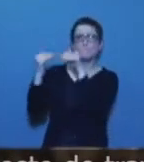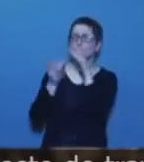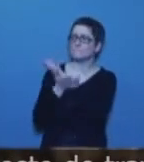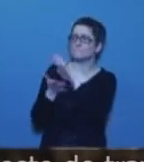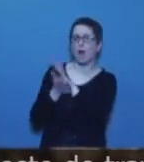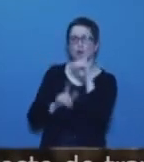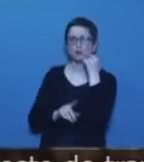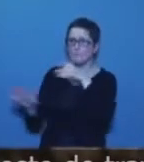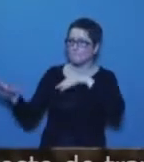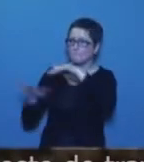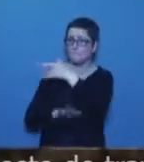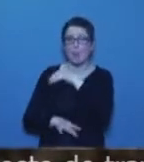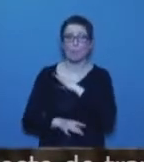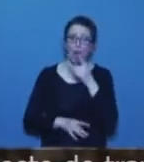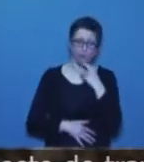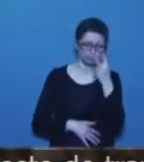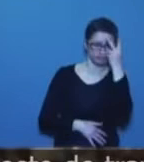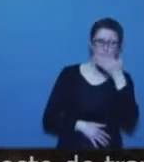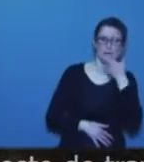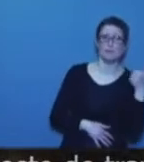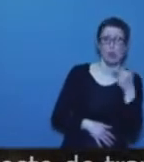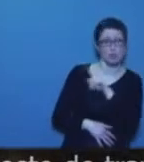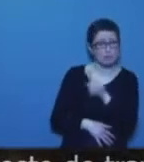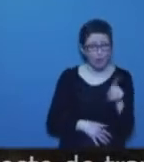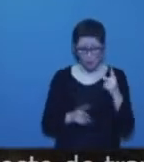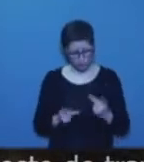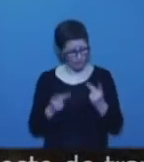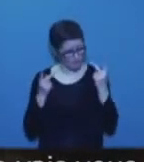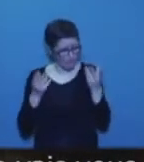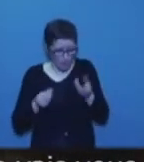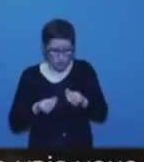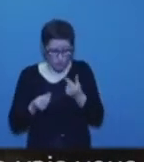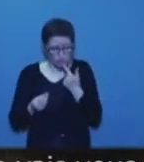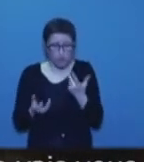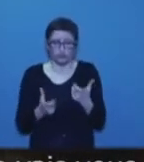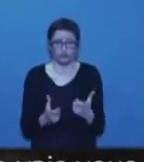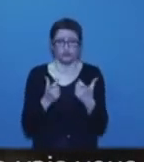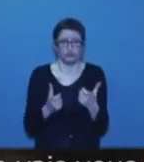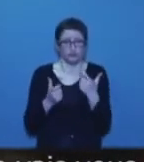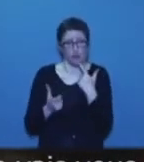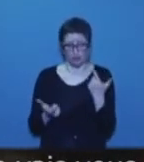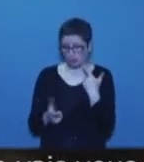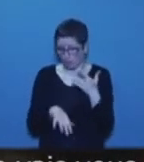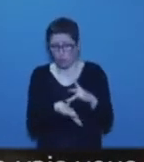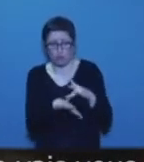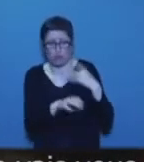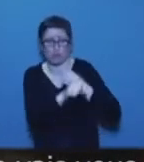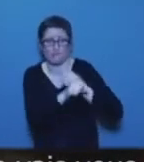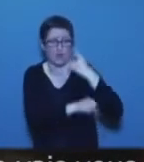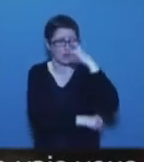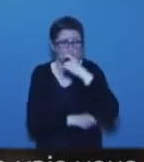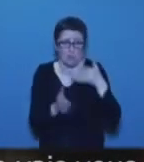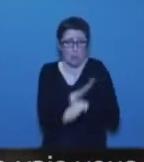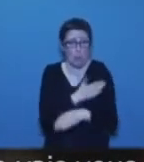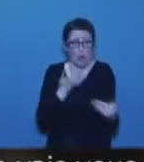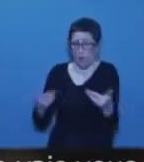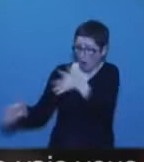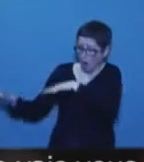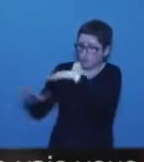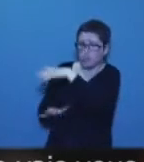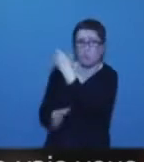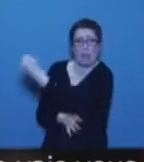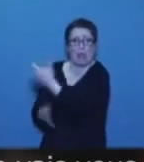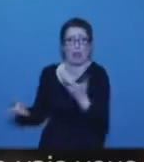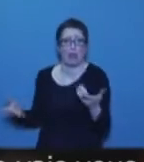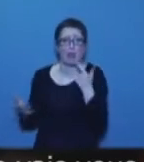mes mérites personnels, mais parce que la vie m'a fait la grâce de moins m'exposer que à la difficulté du travail. Et un ouvrier, sa